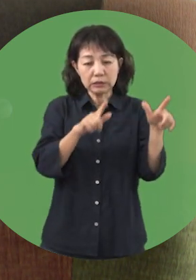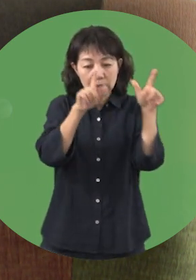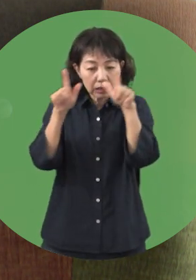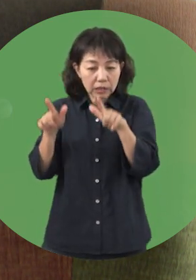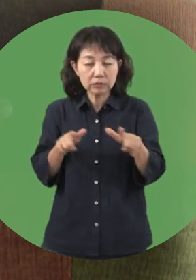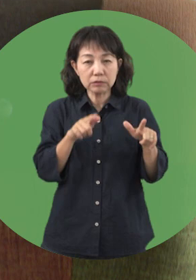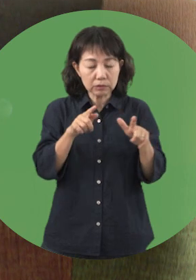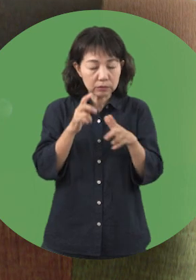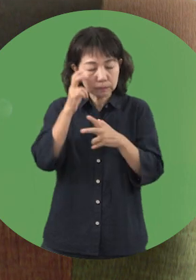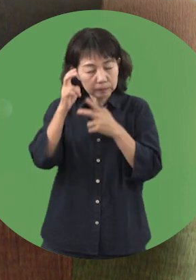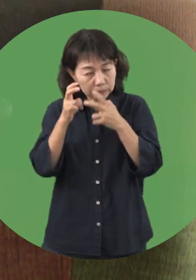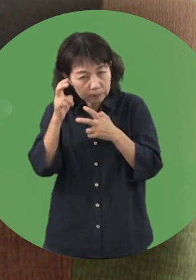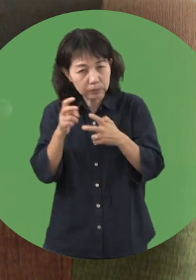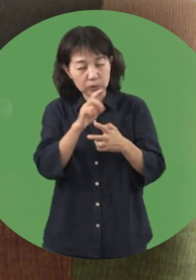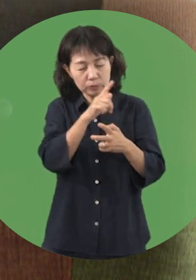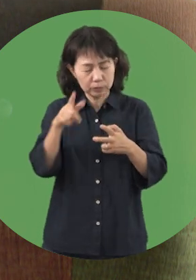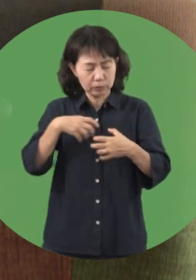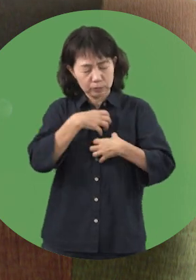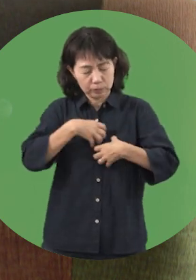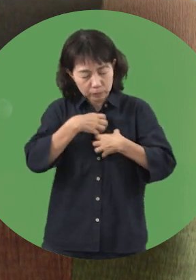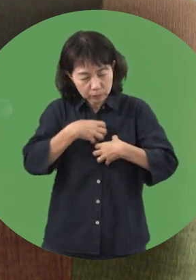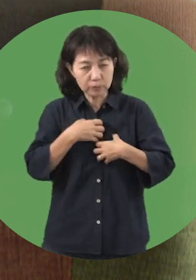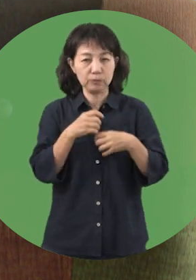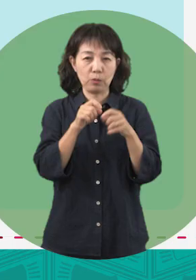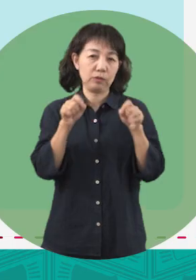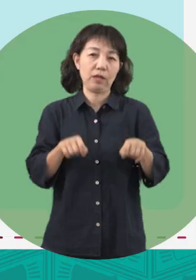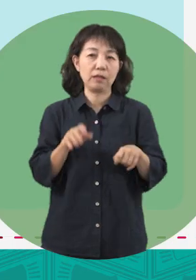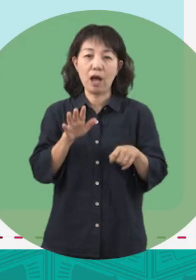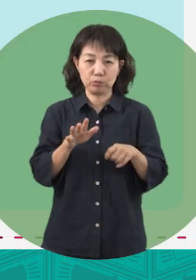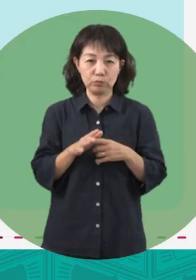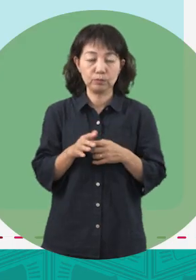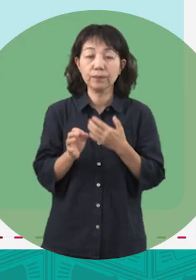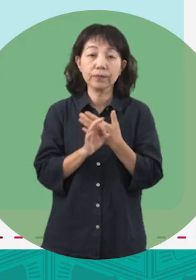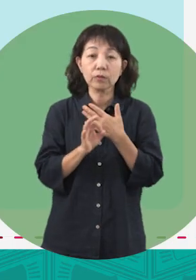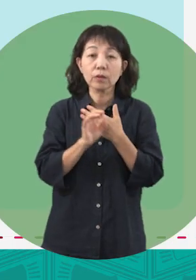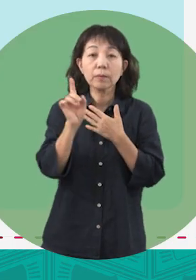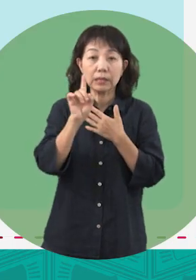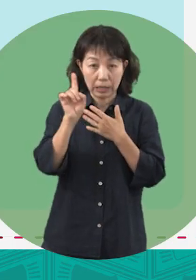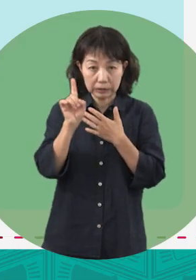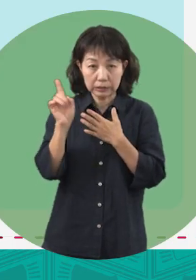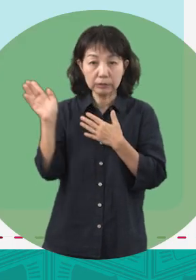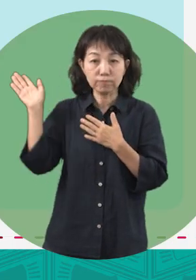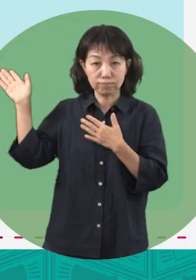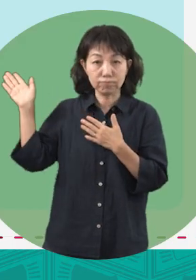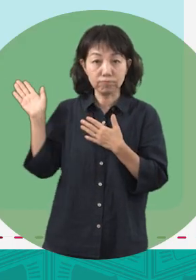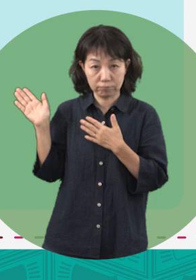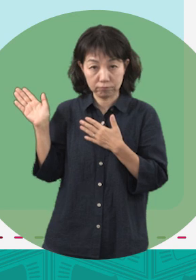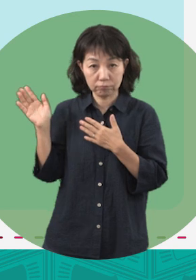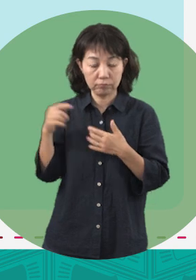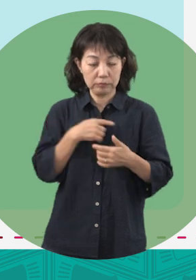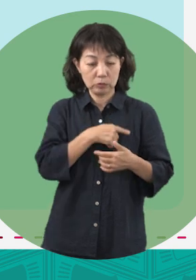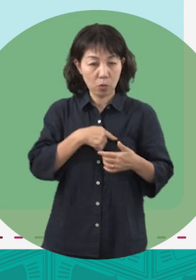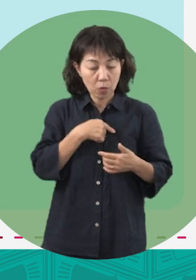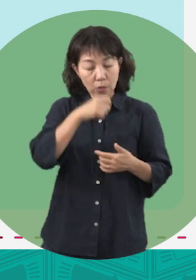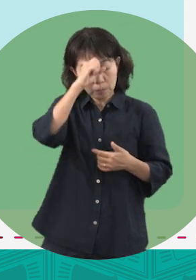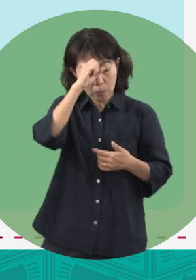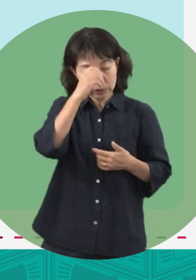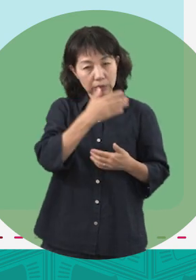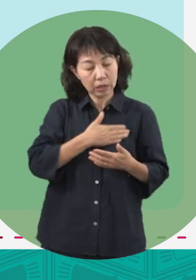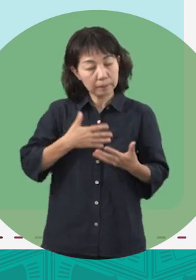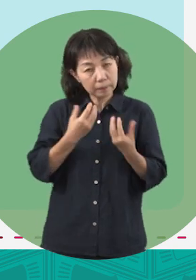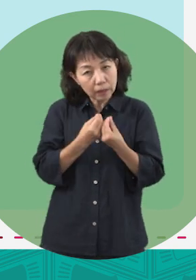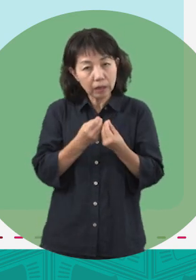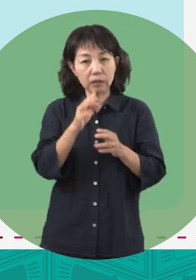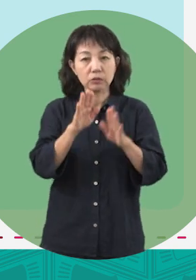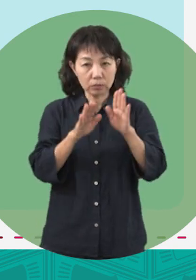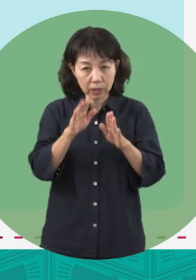様々な問題に悩まされることもあります。例えば心身の不調や生活